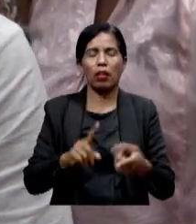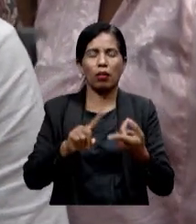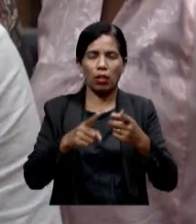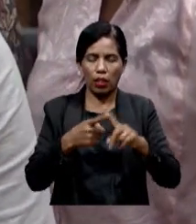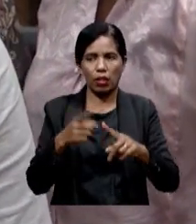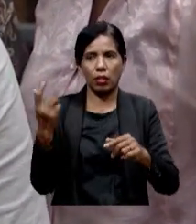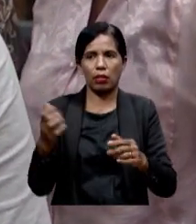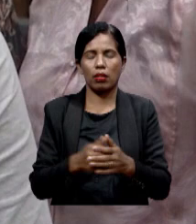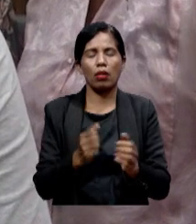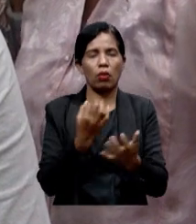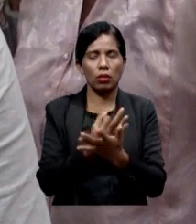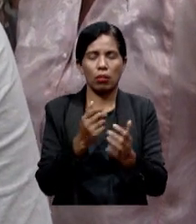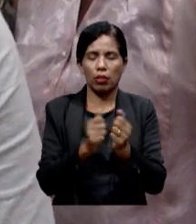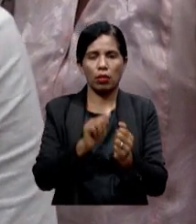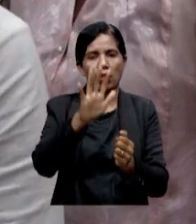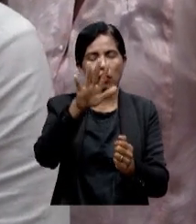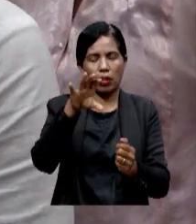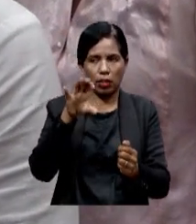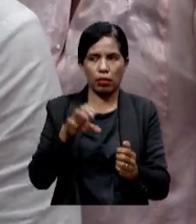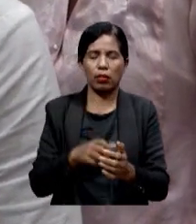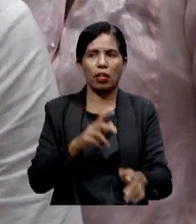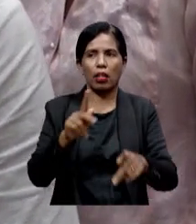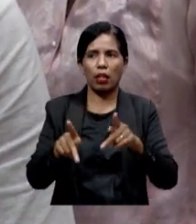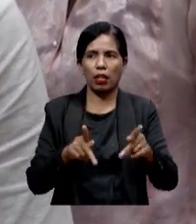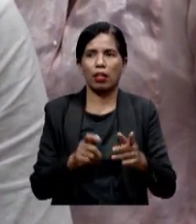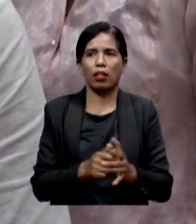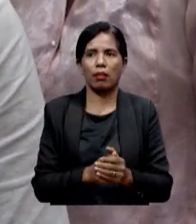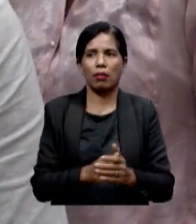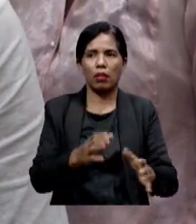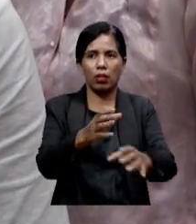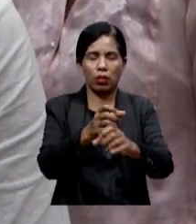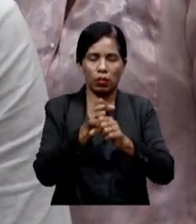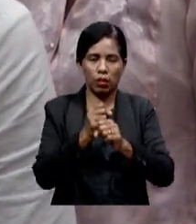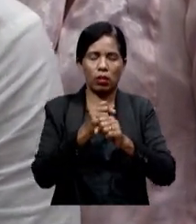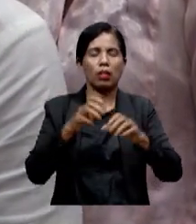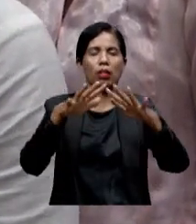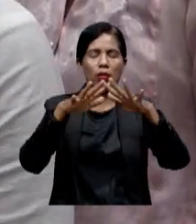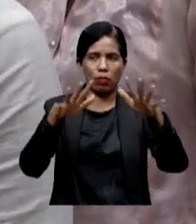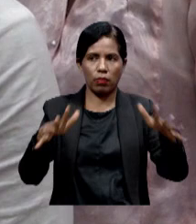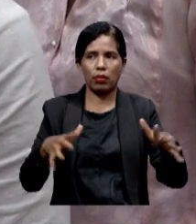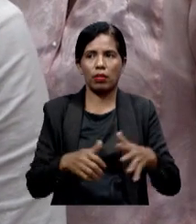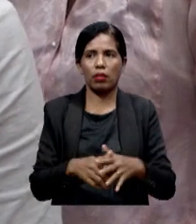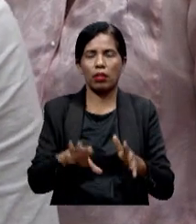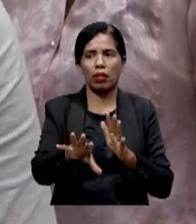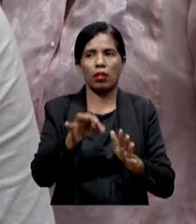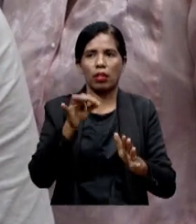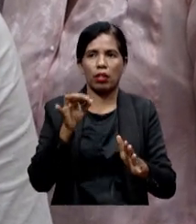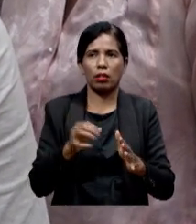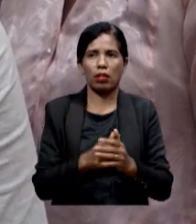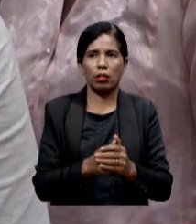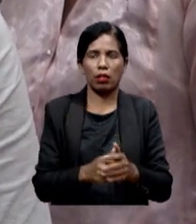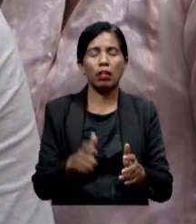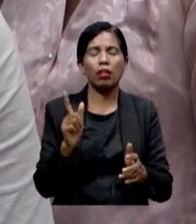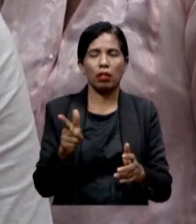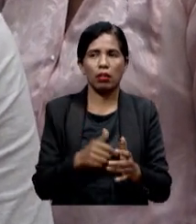niang 500 dolar ema ba sobutiannya kaleng ni uma. Depuisnya hetang amia susinya laeng dan